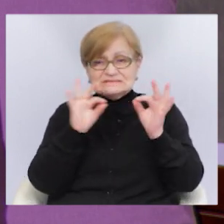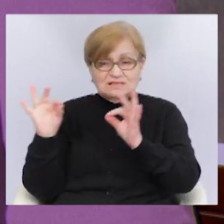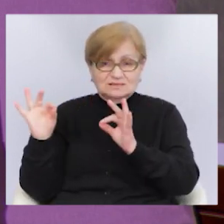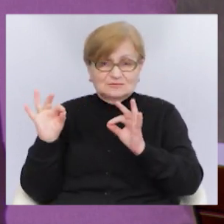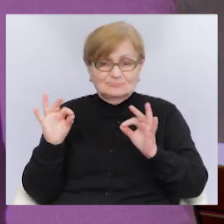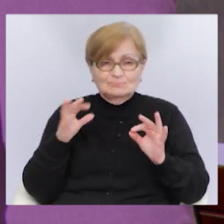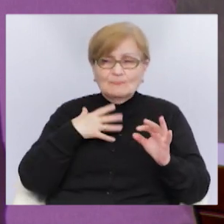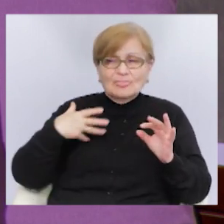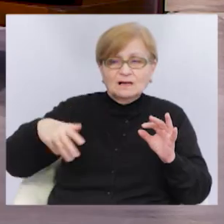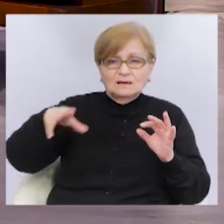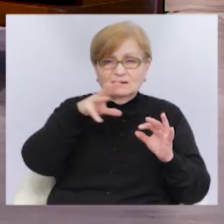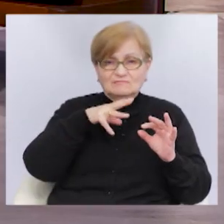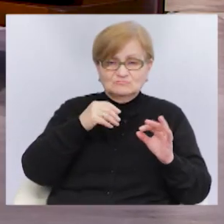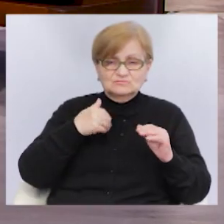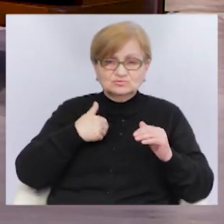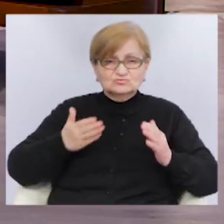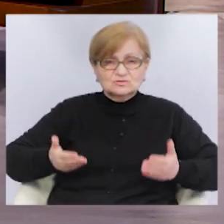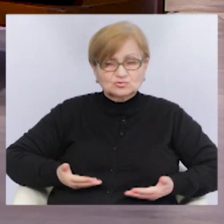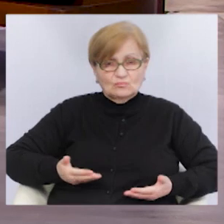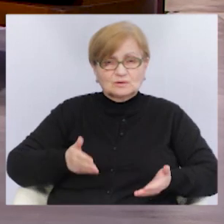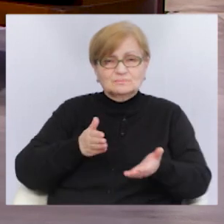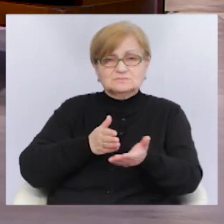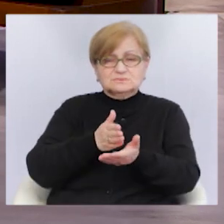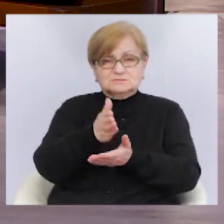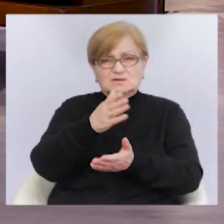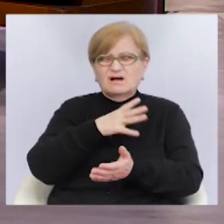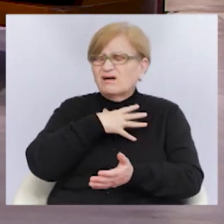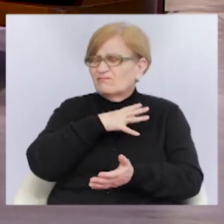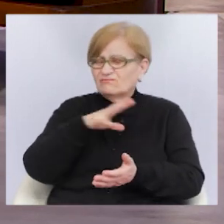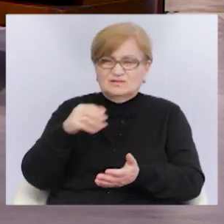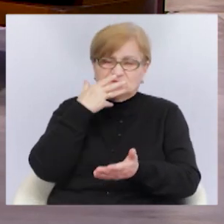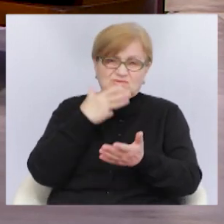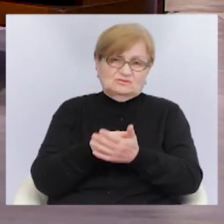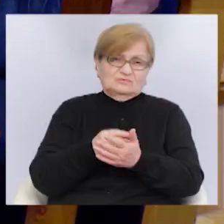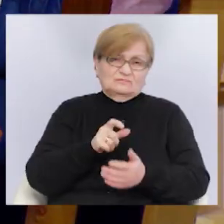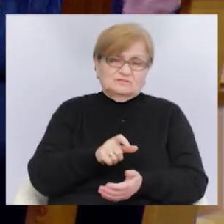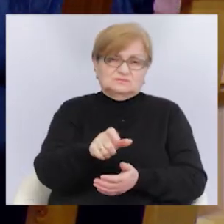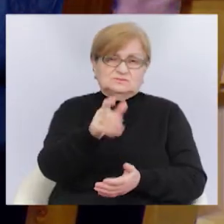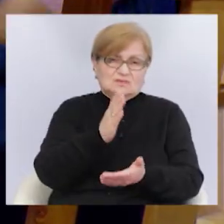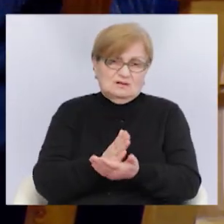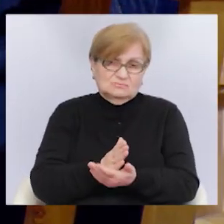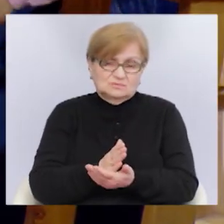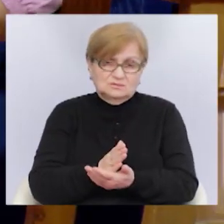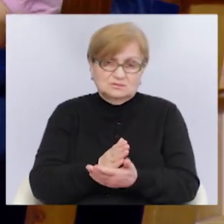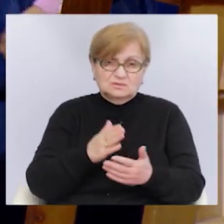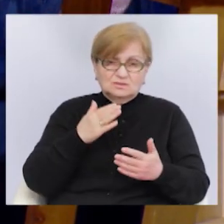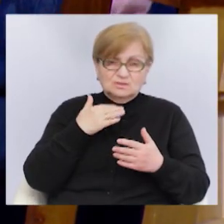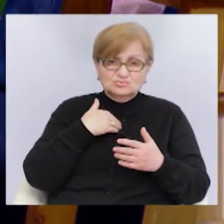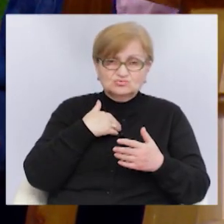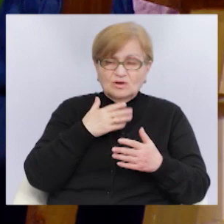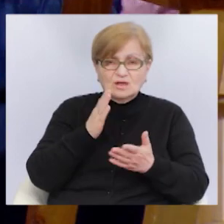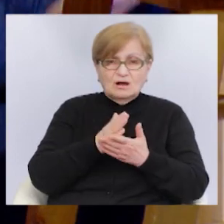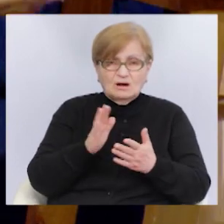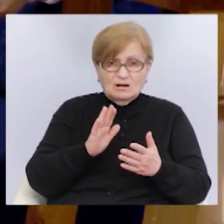ერთი, ჩვენ ყველანი ჩვენ ცხოვრების გზას გავდივართ. ყველას ჩვენ ჩვენი ცხოვრების გზა გვაქვს. რომ ჩვენ არ ვართ მიზეზი